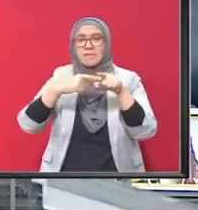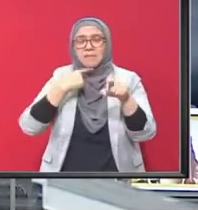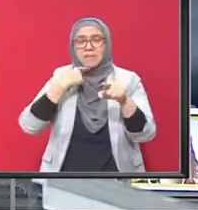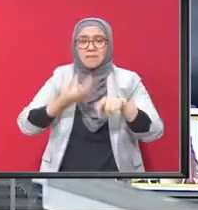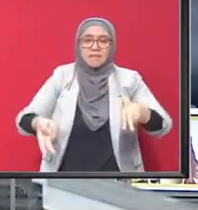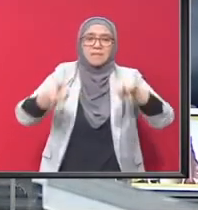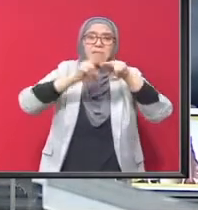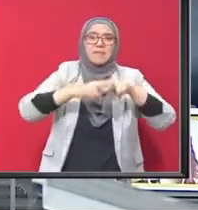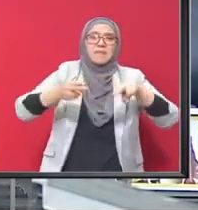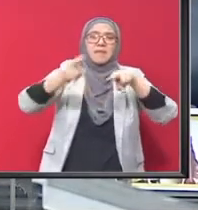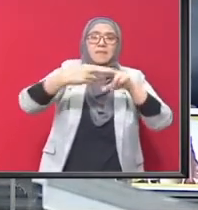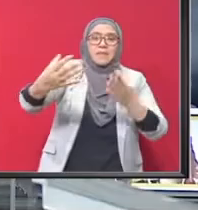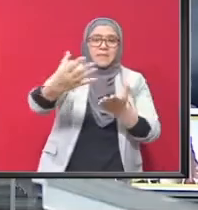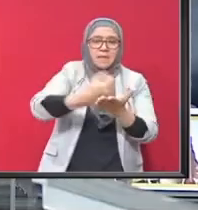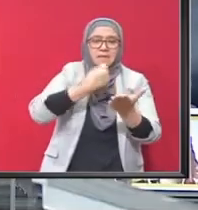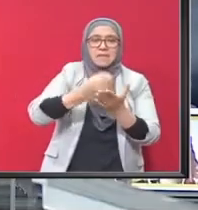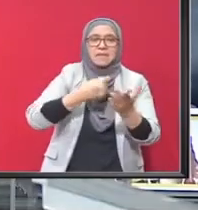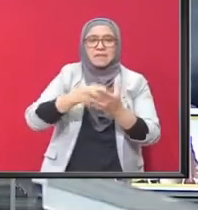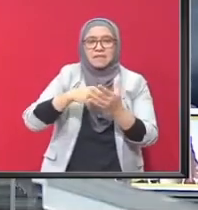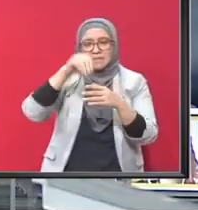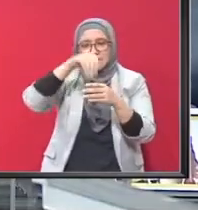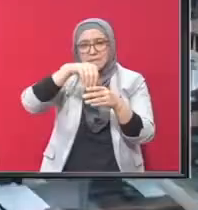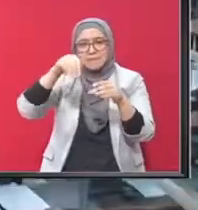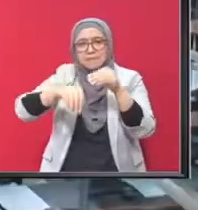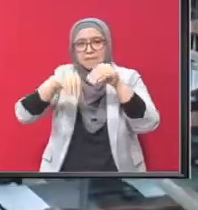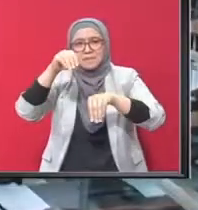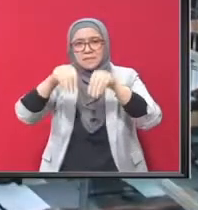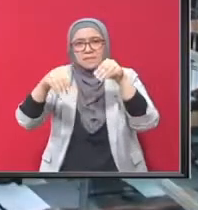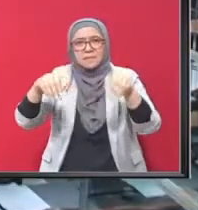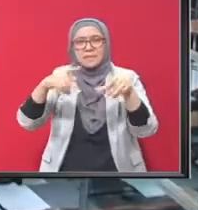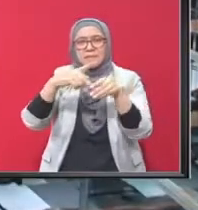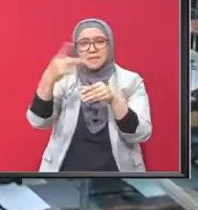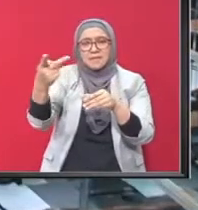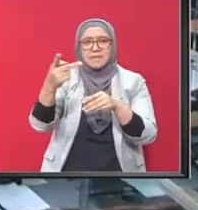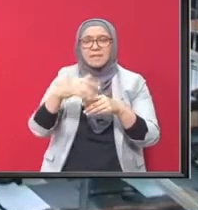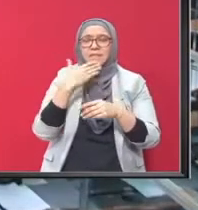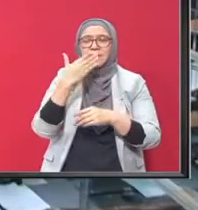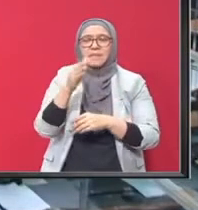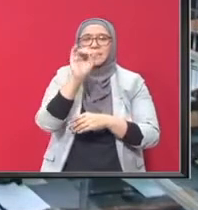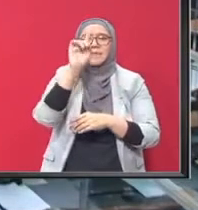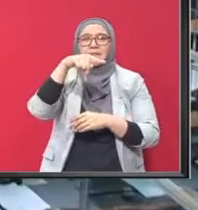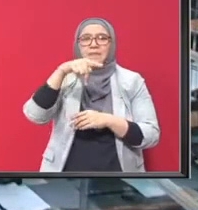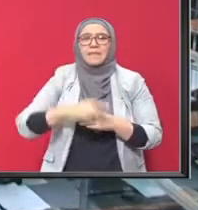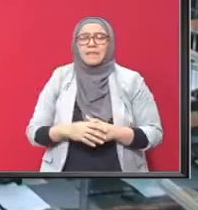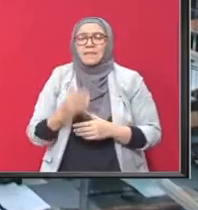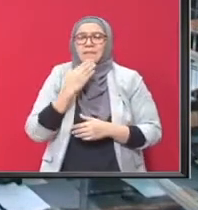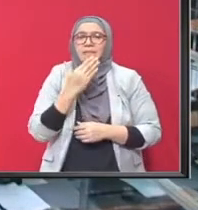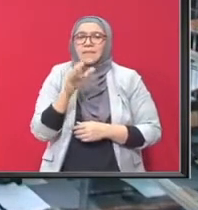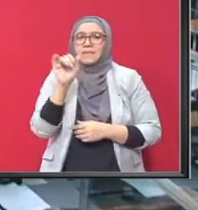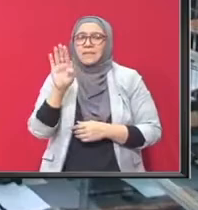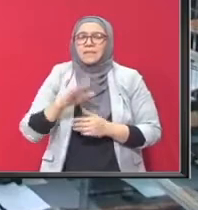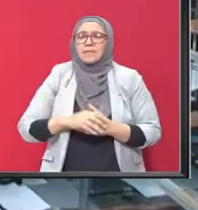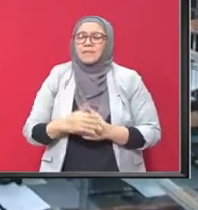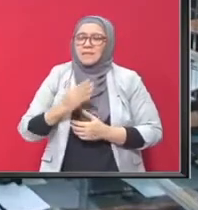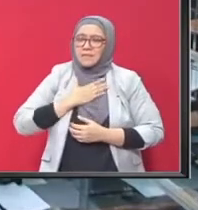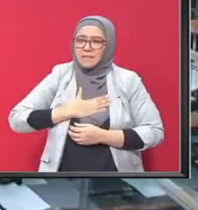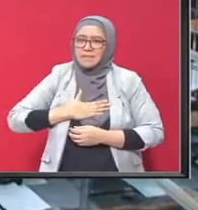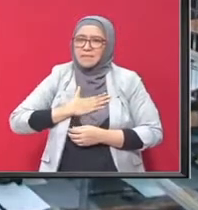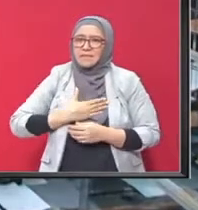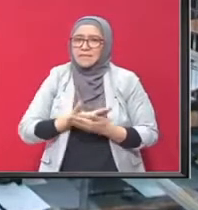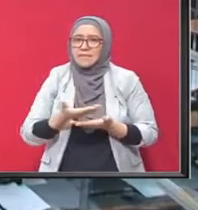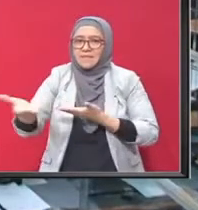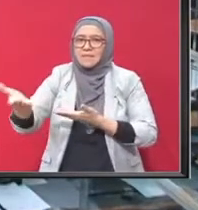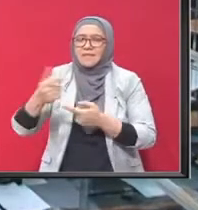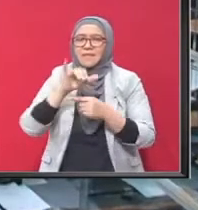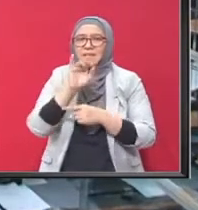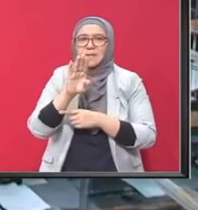padi bekas itu yang dibutuhkan aku masih sayang Mama Sri tanda yang macam-macam